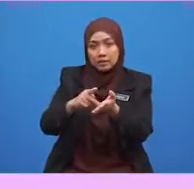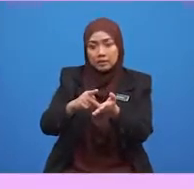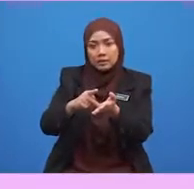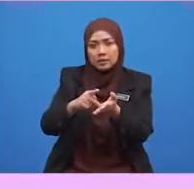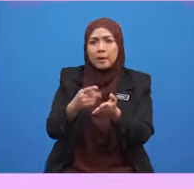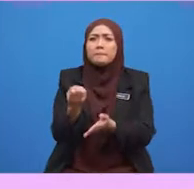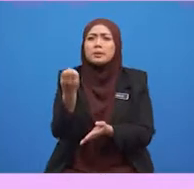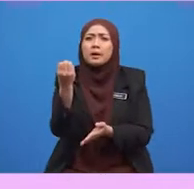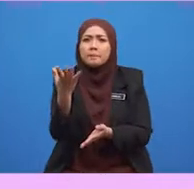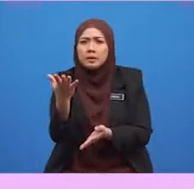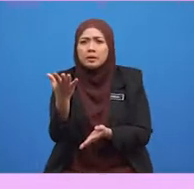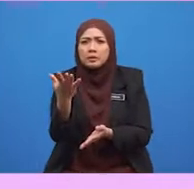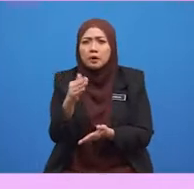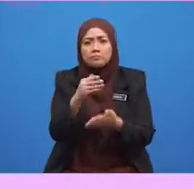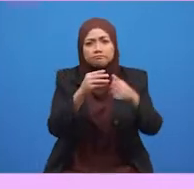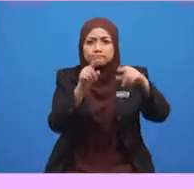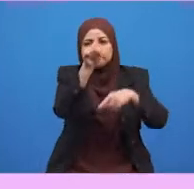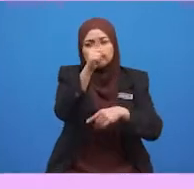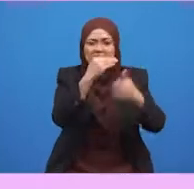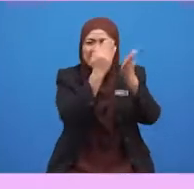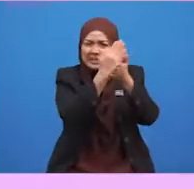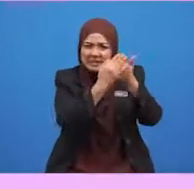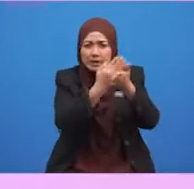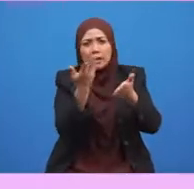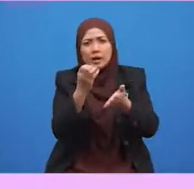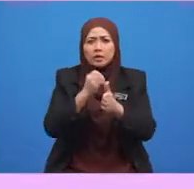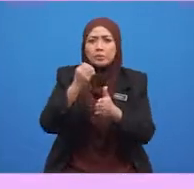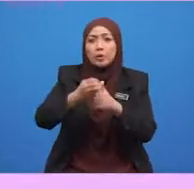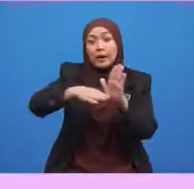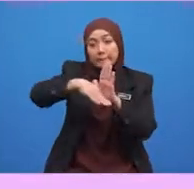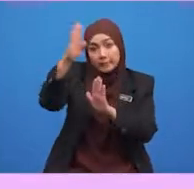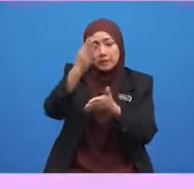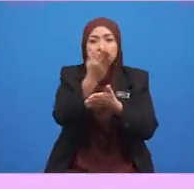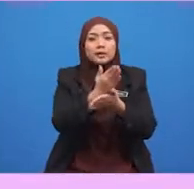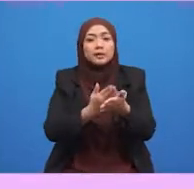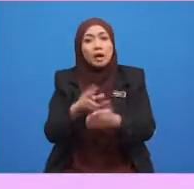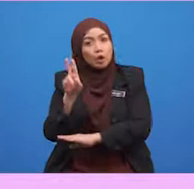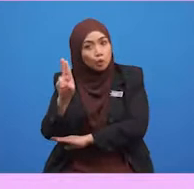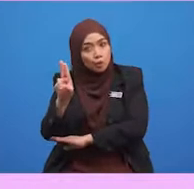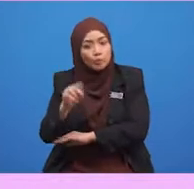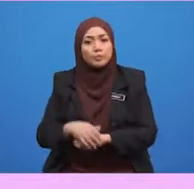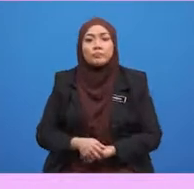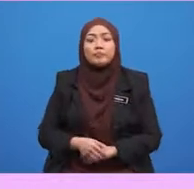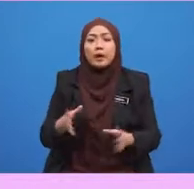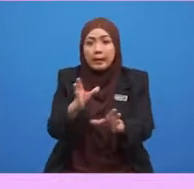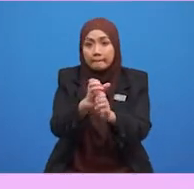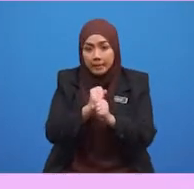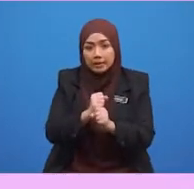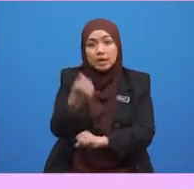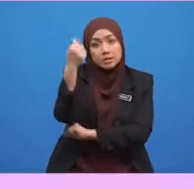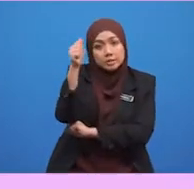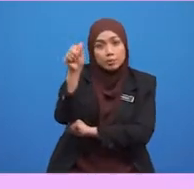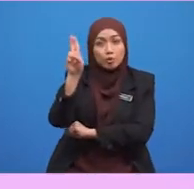meliputi setengah atau lebih setengah unit. Murid-murid akan perolehi 10 unit.